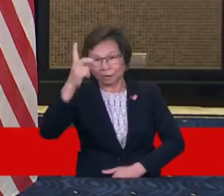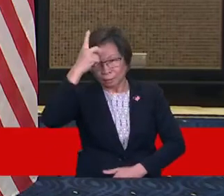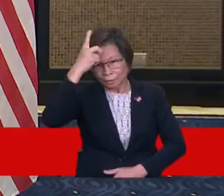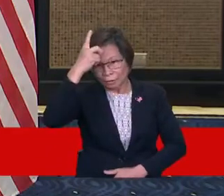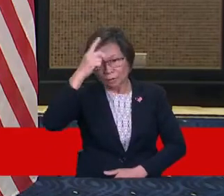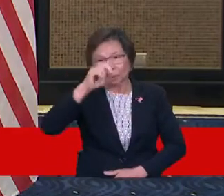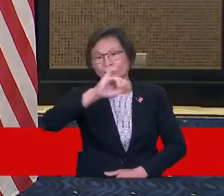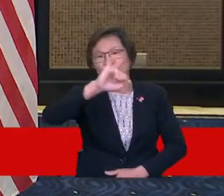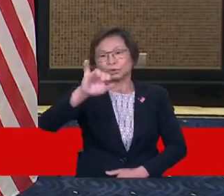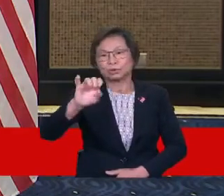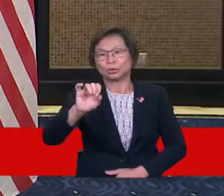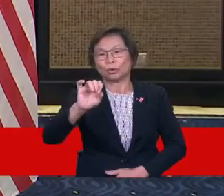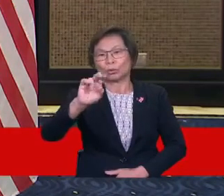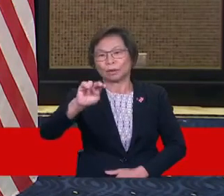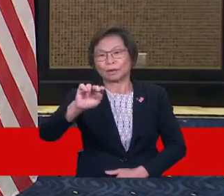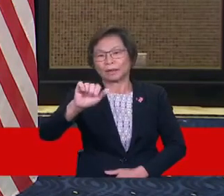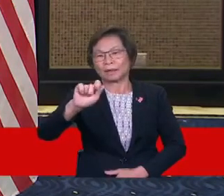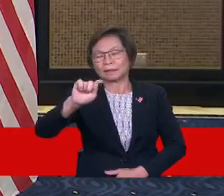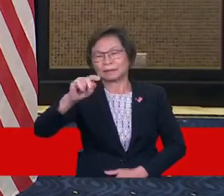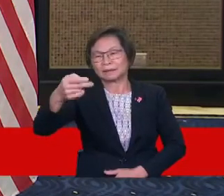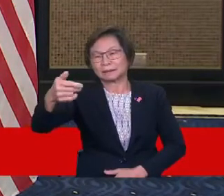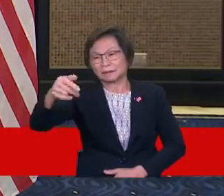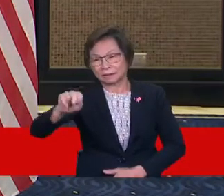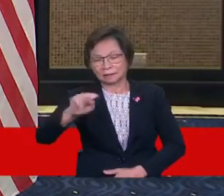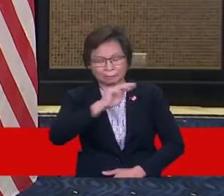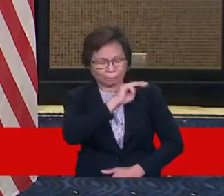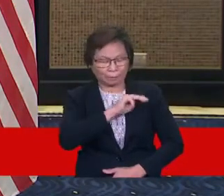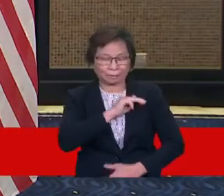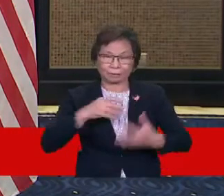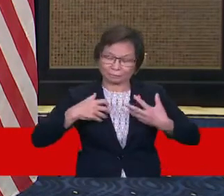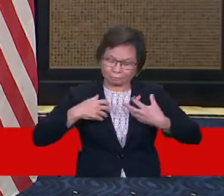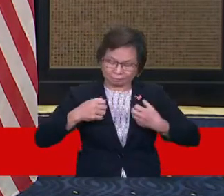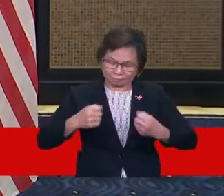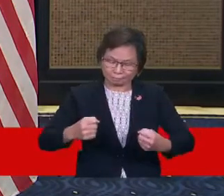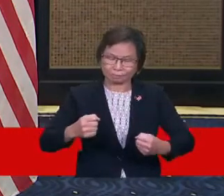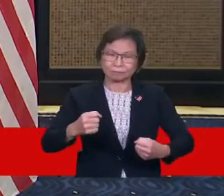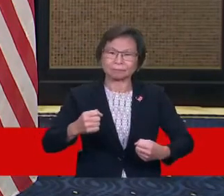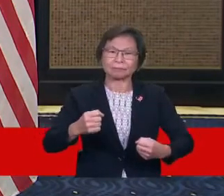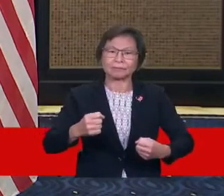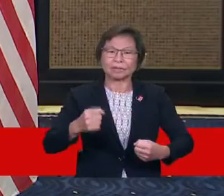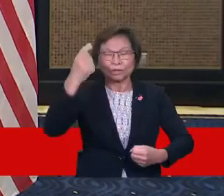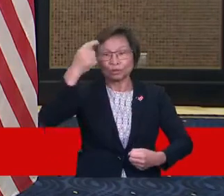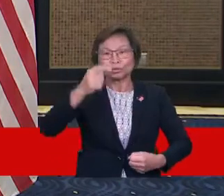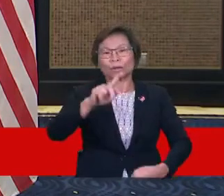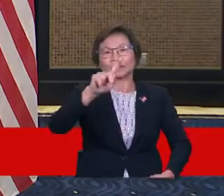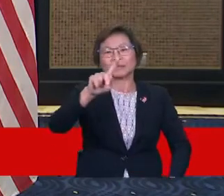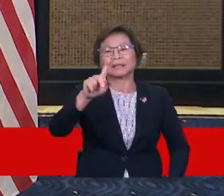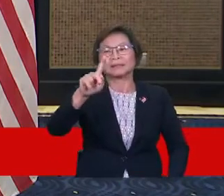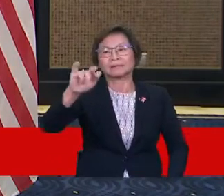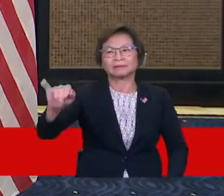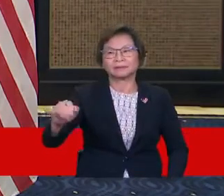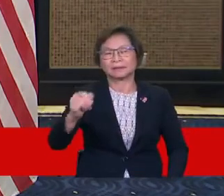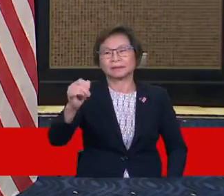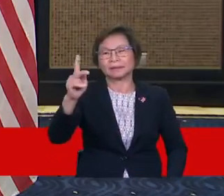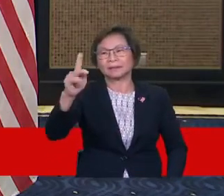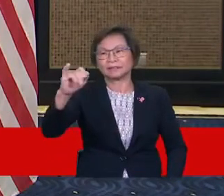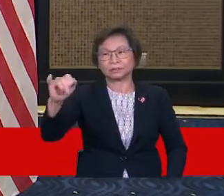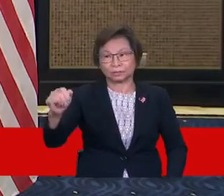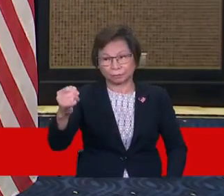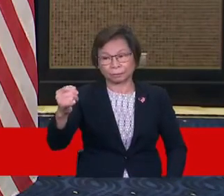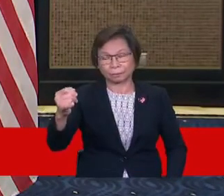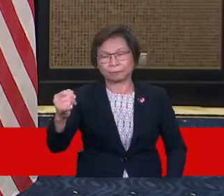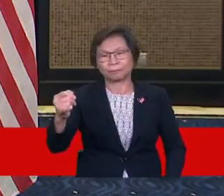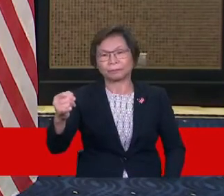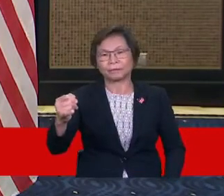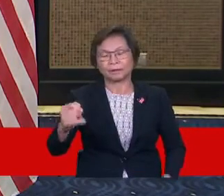Jonathan ya sip Hai menteri kesehatan yang hormat Chaeri Jamaluddin bin Abubakar